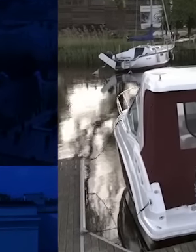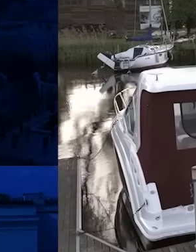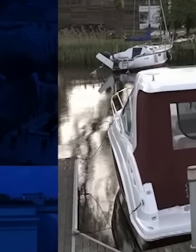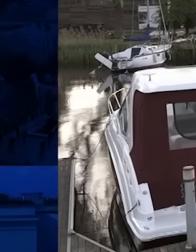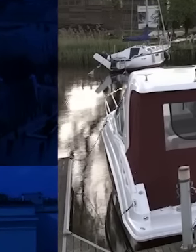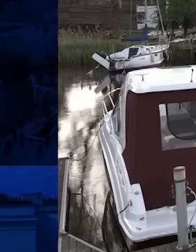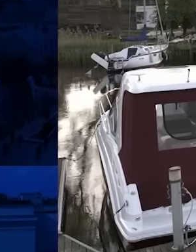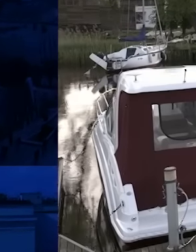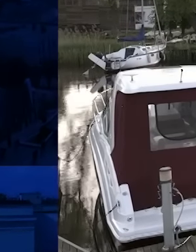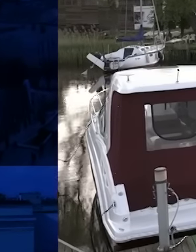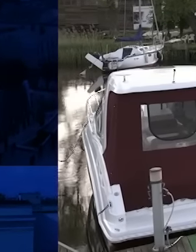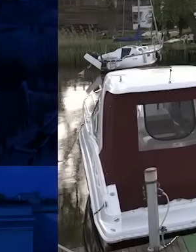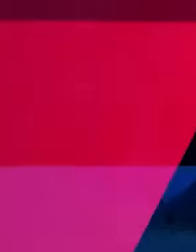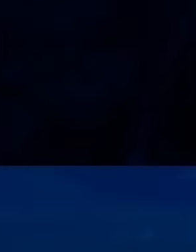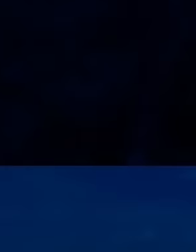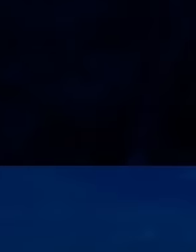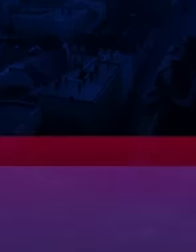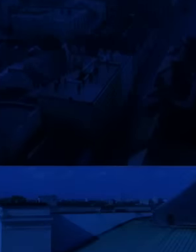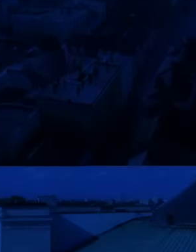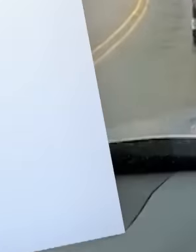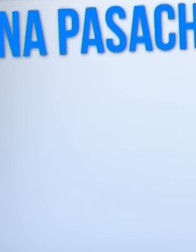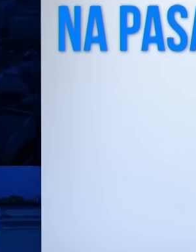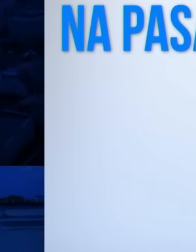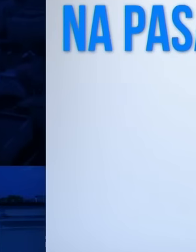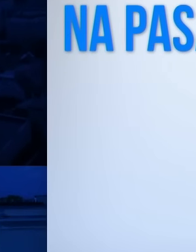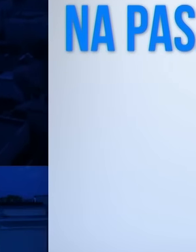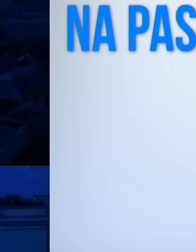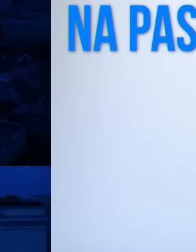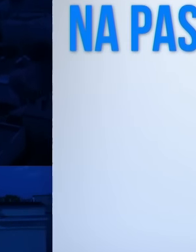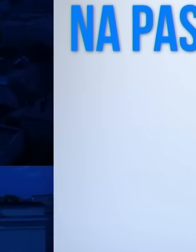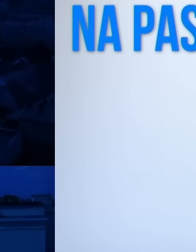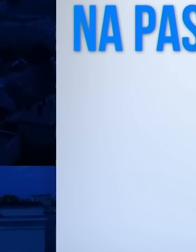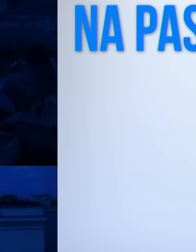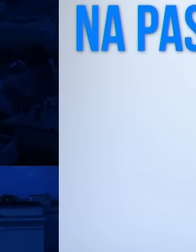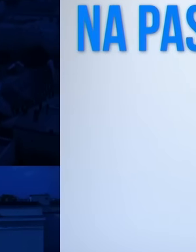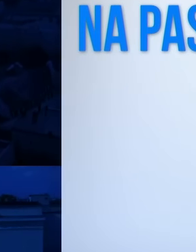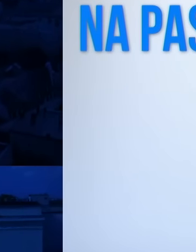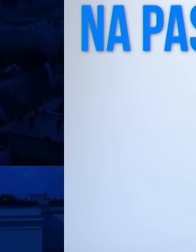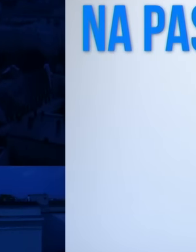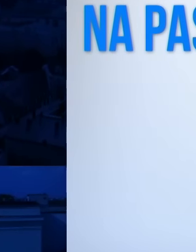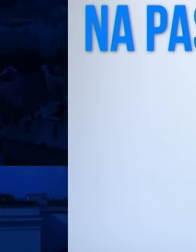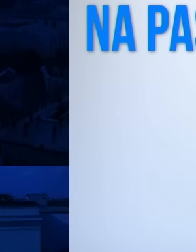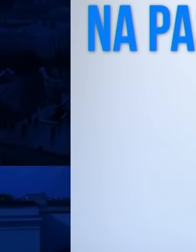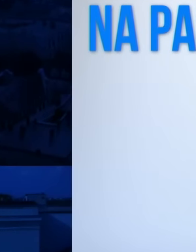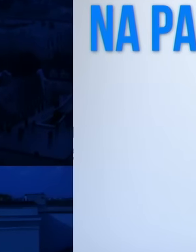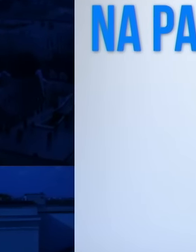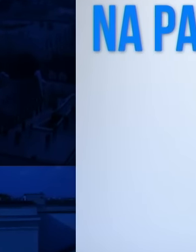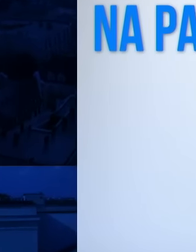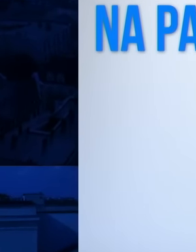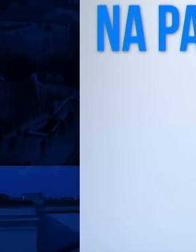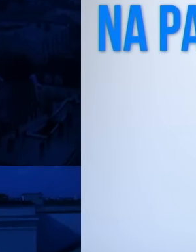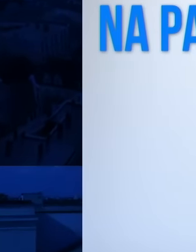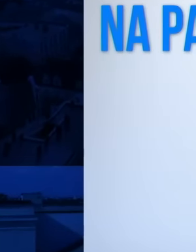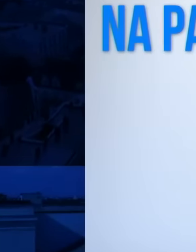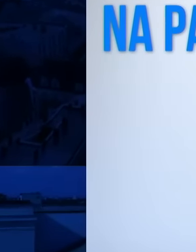programu wstajemy wprost znad zalewu Zegrzu biegnąca środkiem ulicy zebra musi zaskakiwać A co dopiero cztery zebry